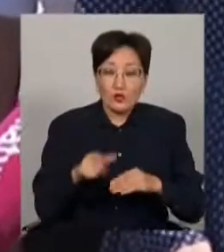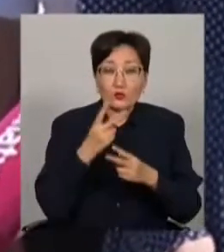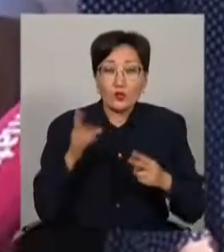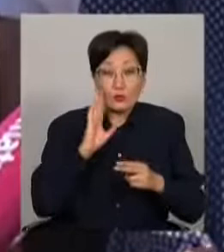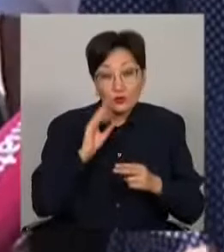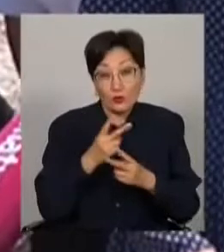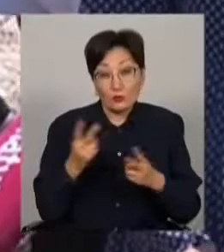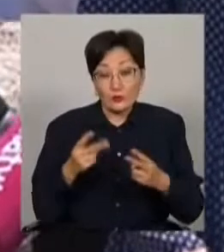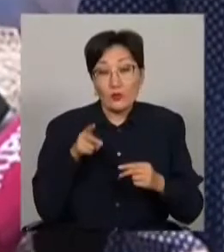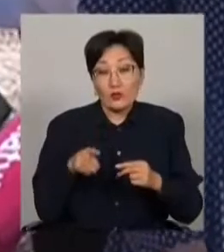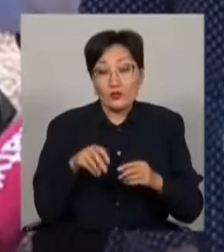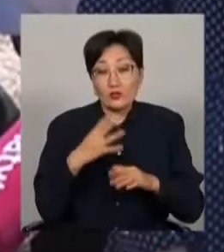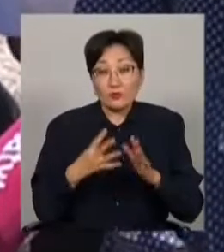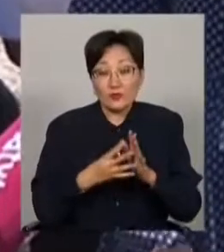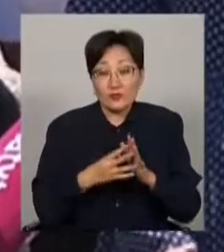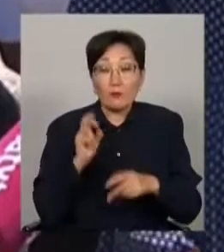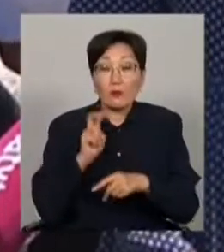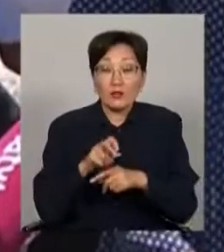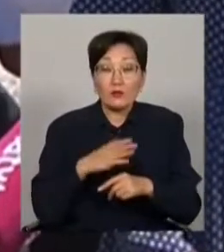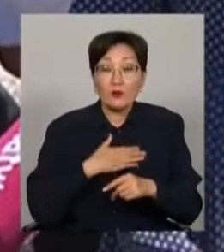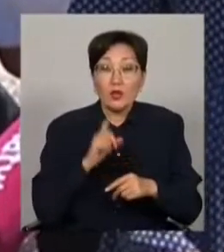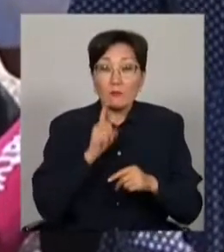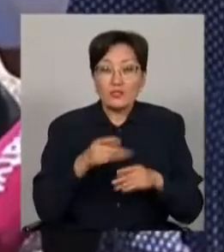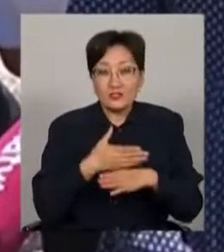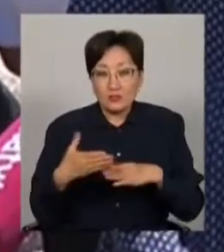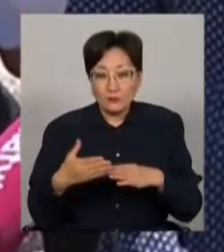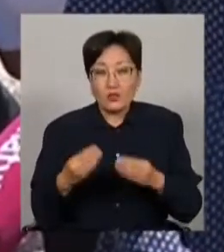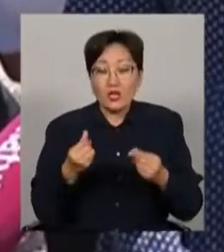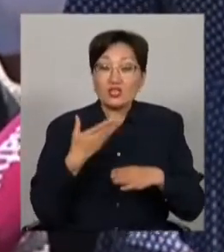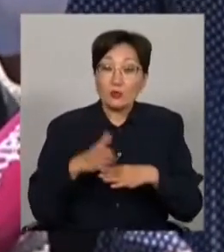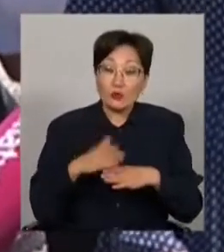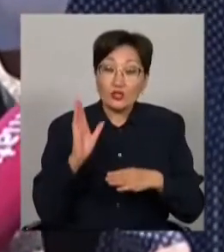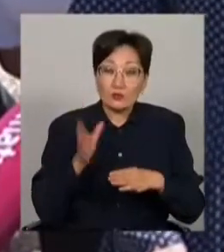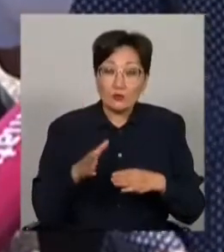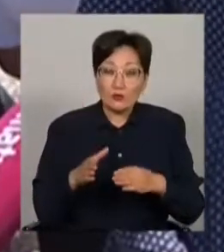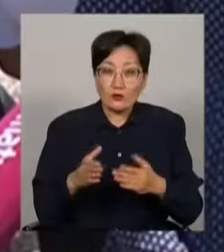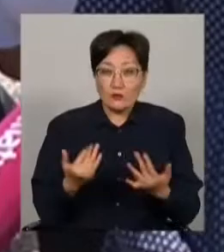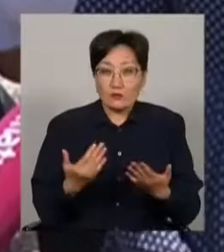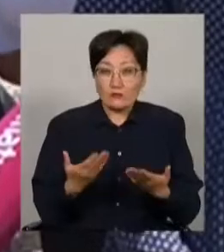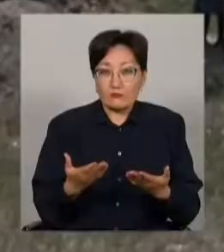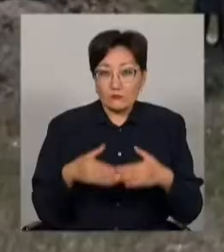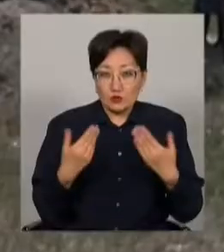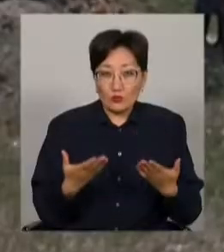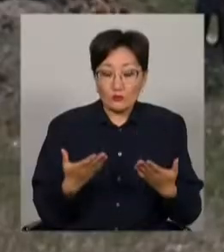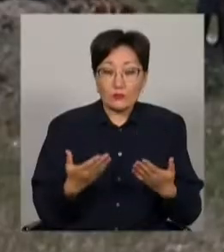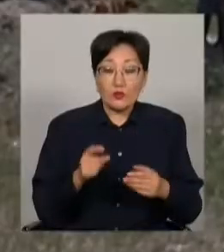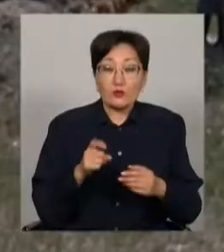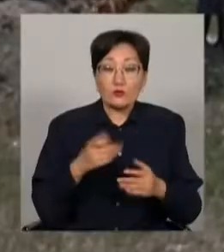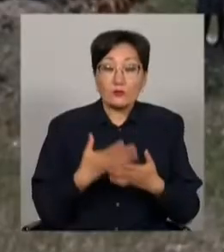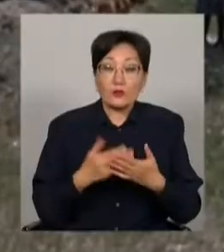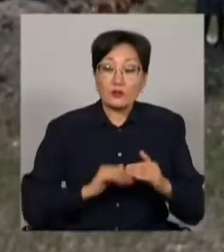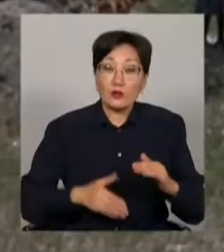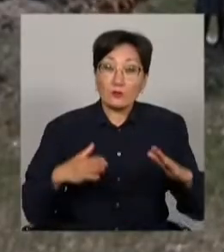келді. 2019-да барған кезде бір жылдан кейін ақша бөлінеді деді. Оның да өзі жоқ бізде. 100 шақты жеке